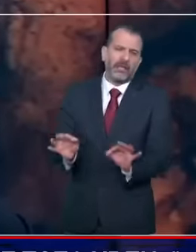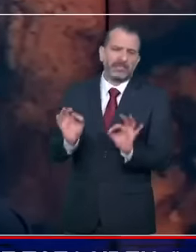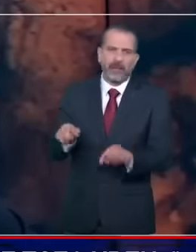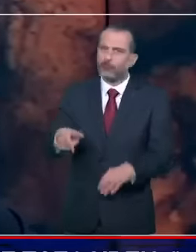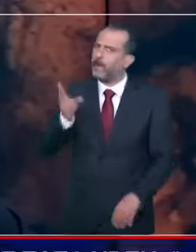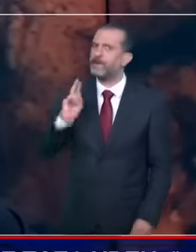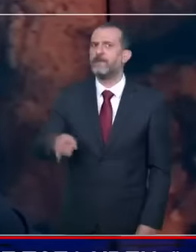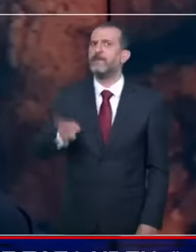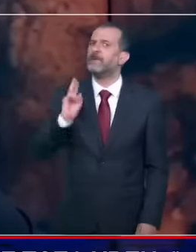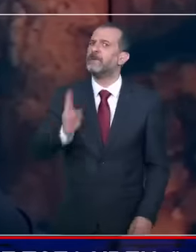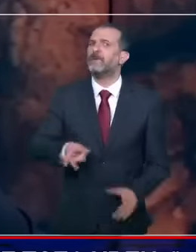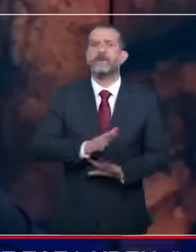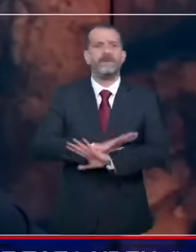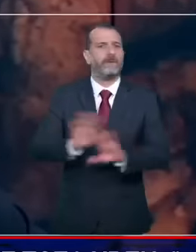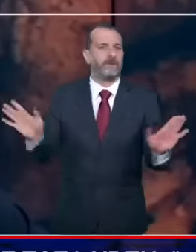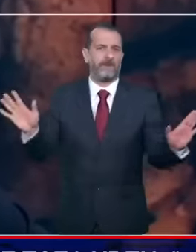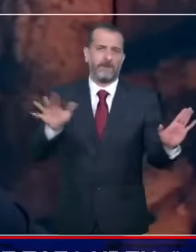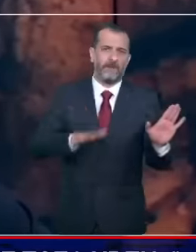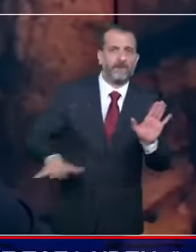κακό συμβάν